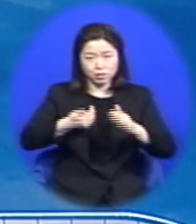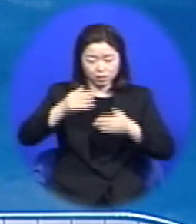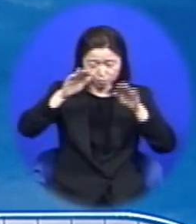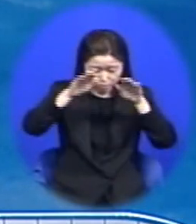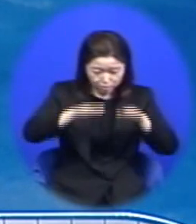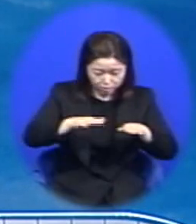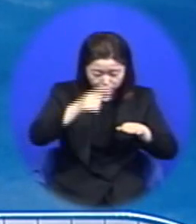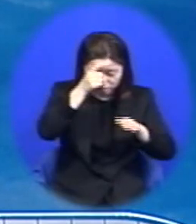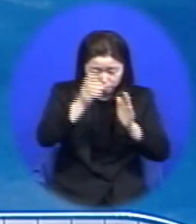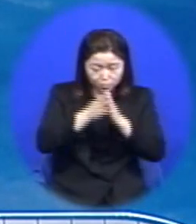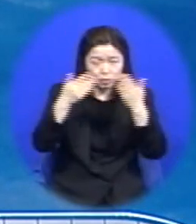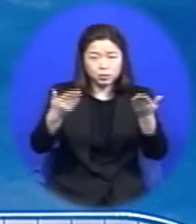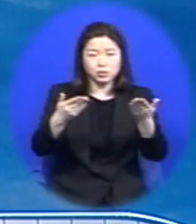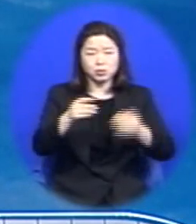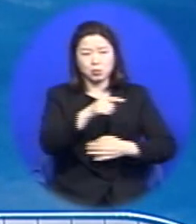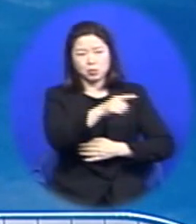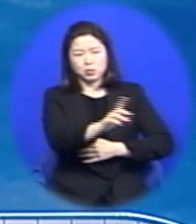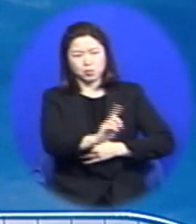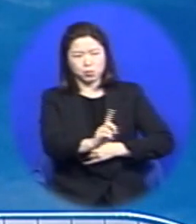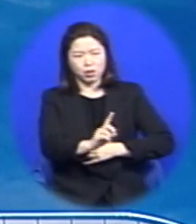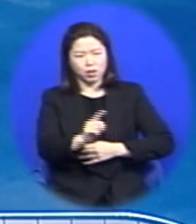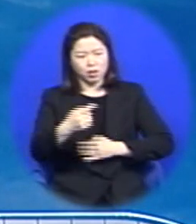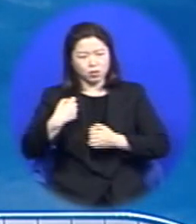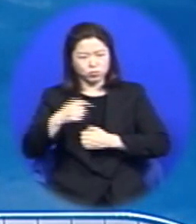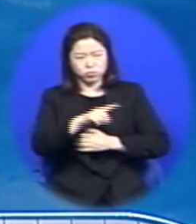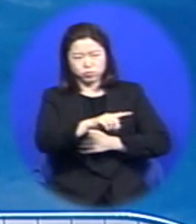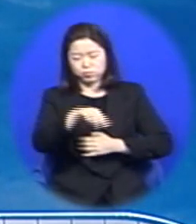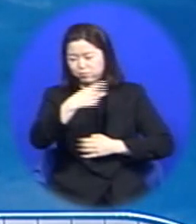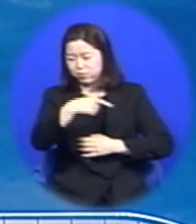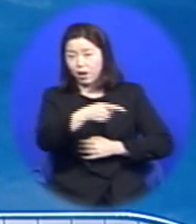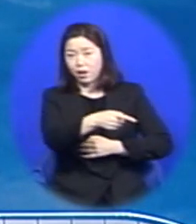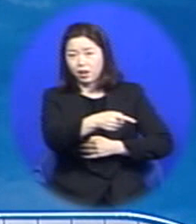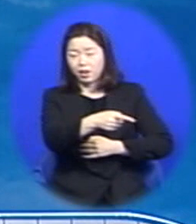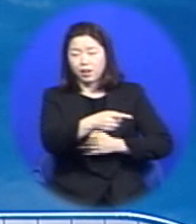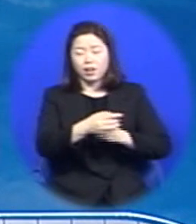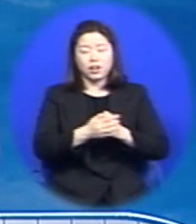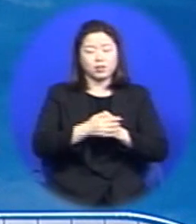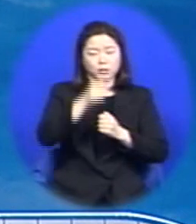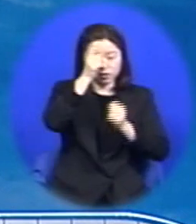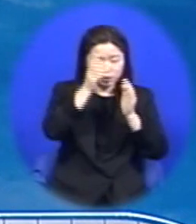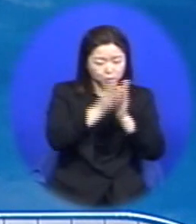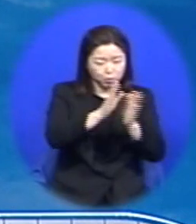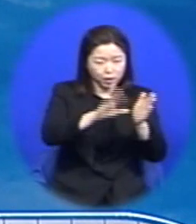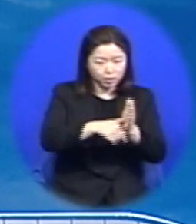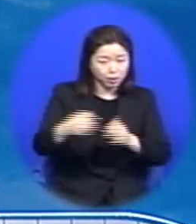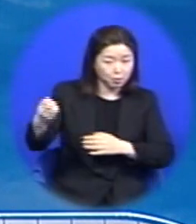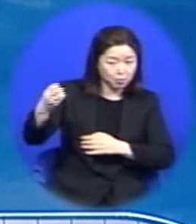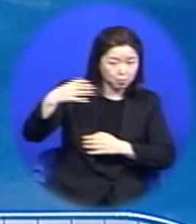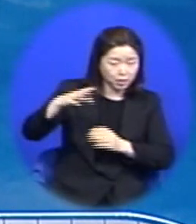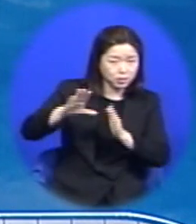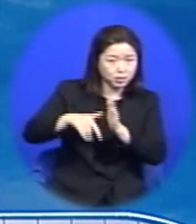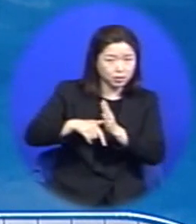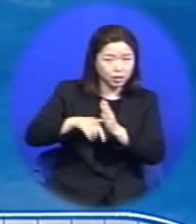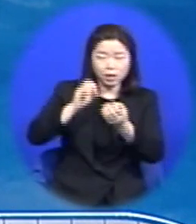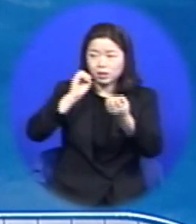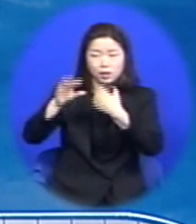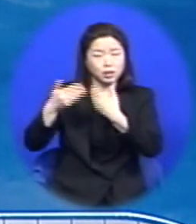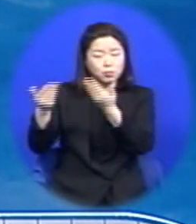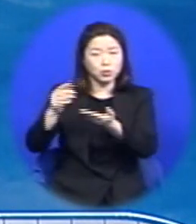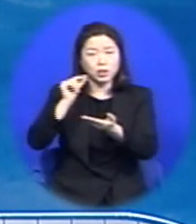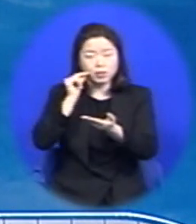쟤 뭐야? 군생활 꼬이게 생겼네. 기도할 때 말 걸어서 대답 못했더니 말 씹는다는